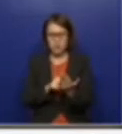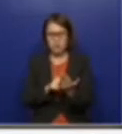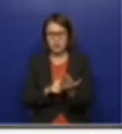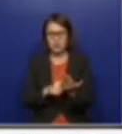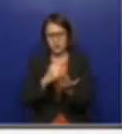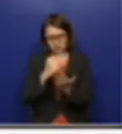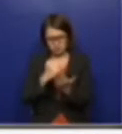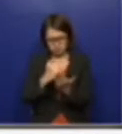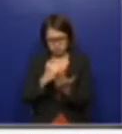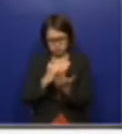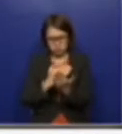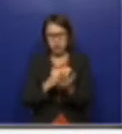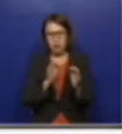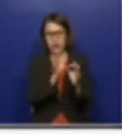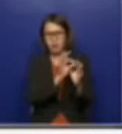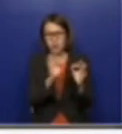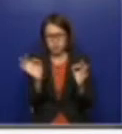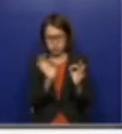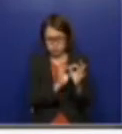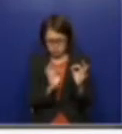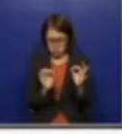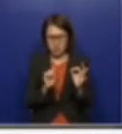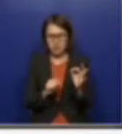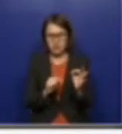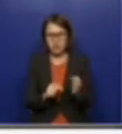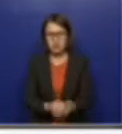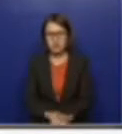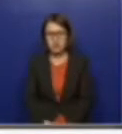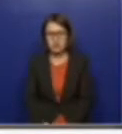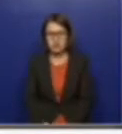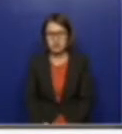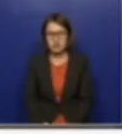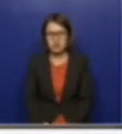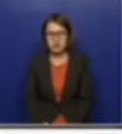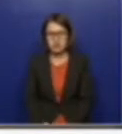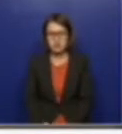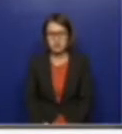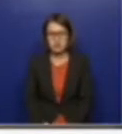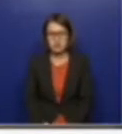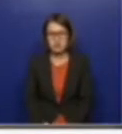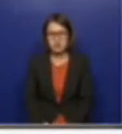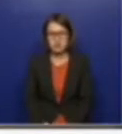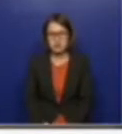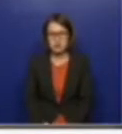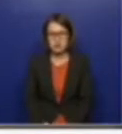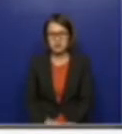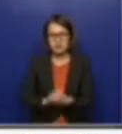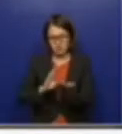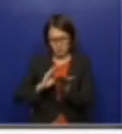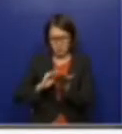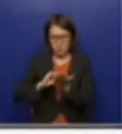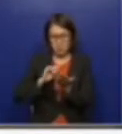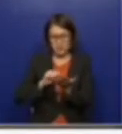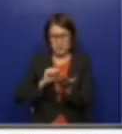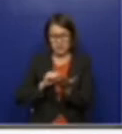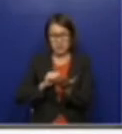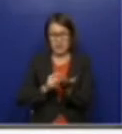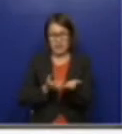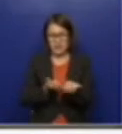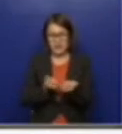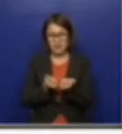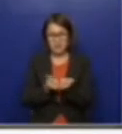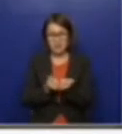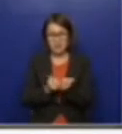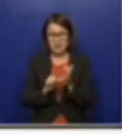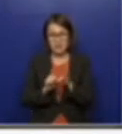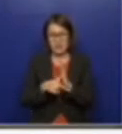เอียดซึ่งขออนุญาตว่าข้อมูลที่ได้รับจากสำนักวิชาการสำนักเลขาสภา